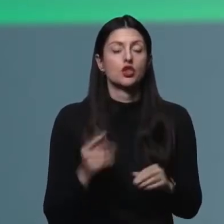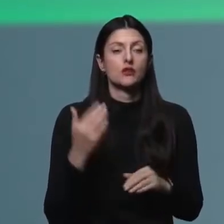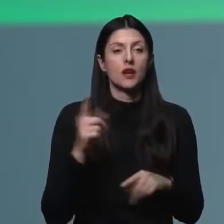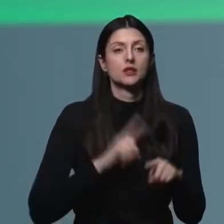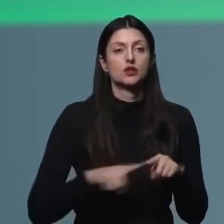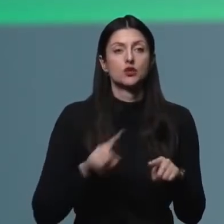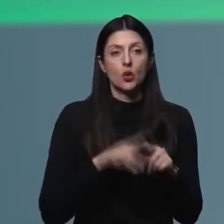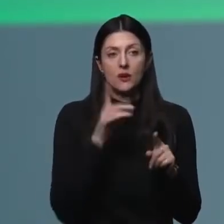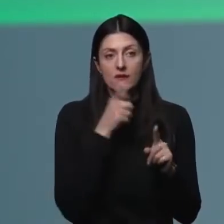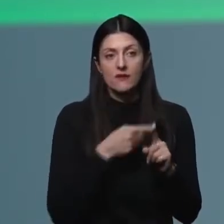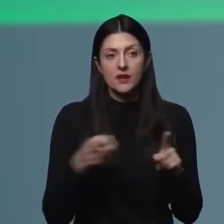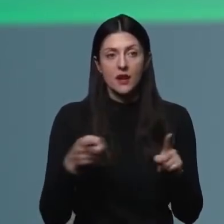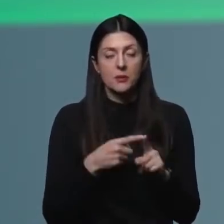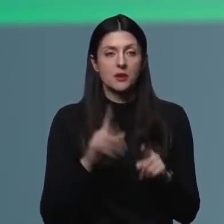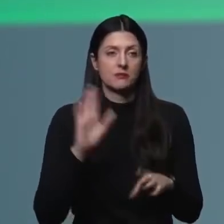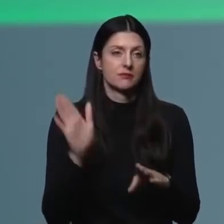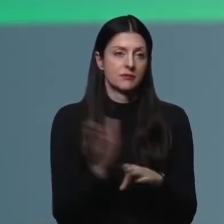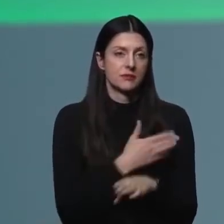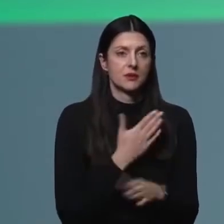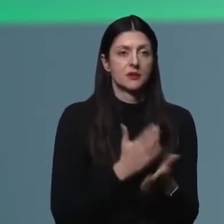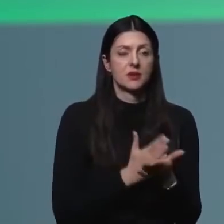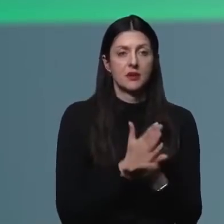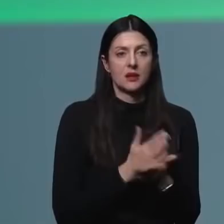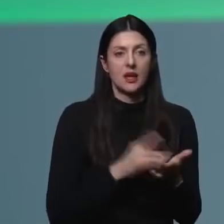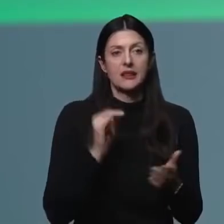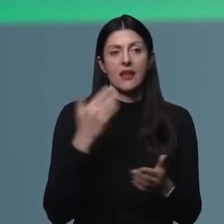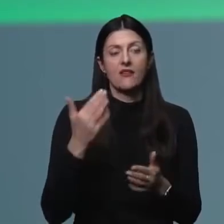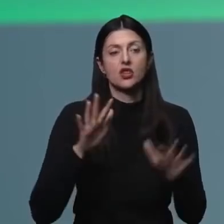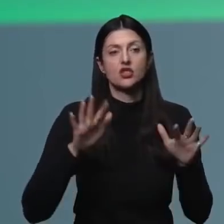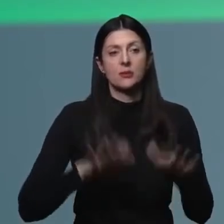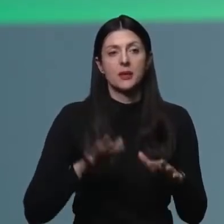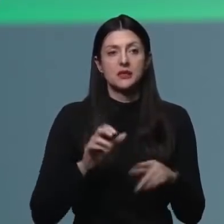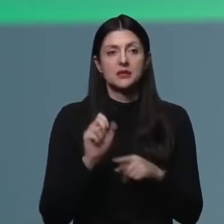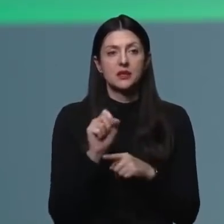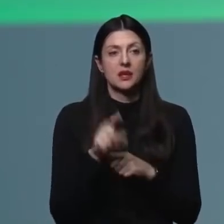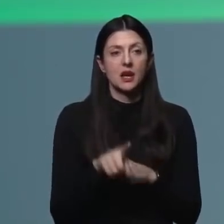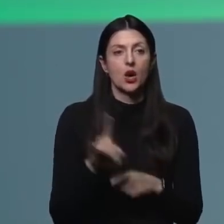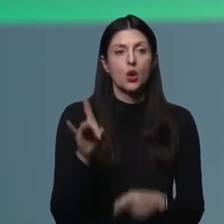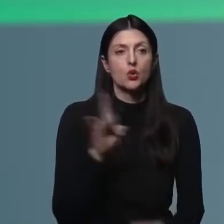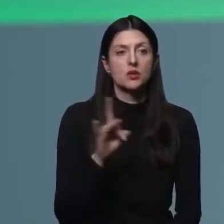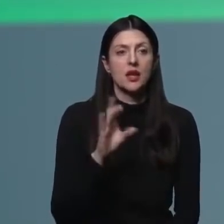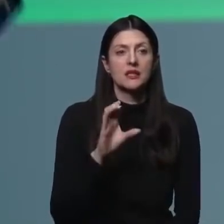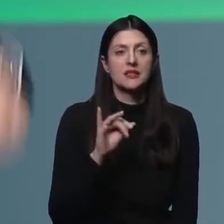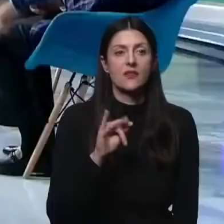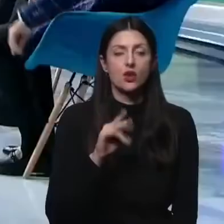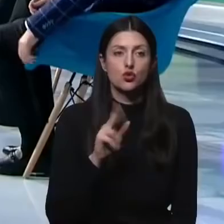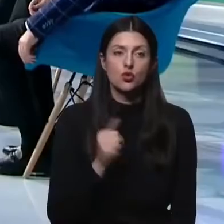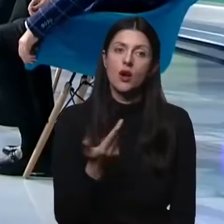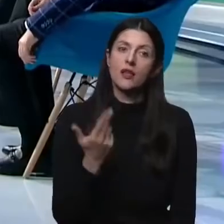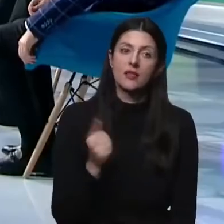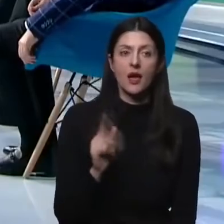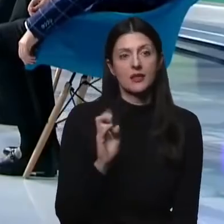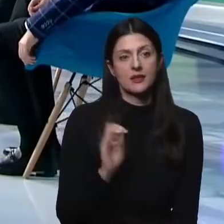времени снимут с поста спикера и на ваше место назначат Руслана Стефанчука, да или нет?